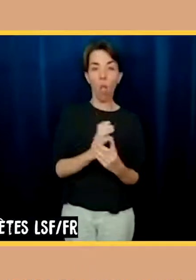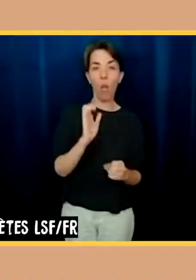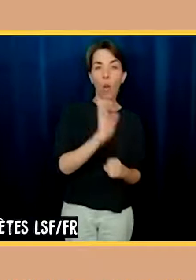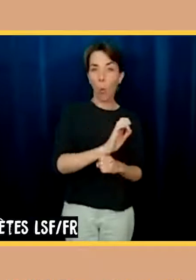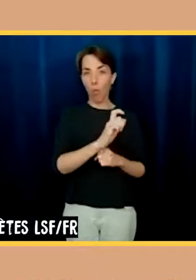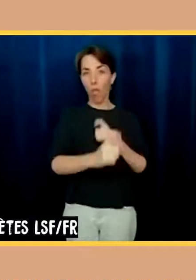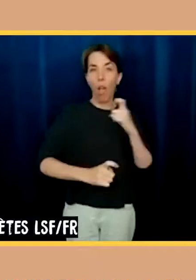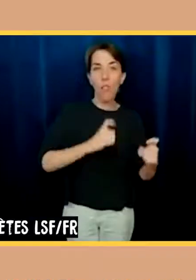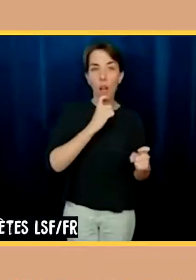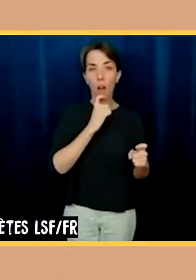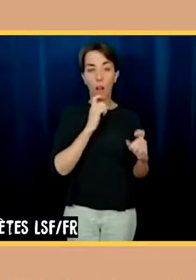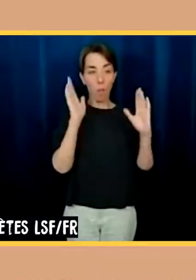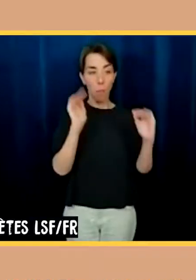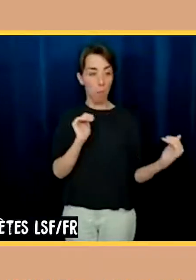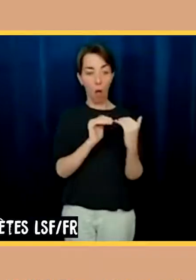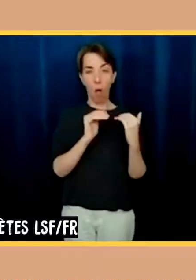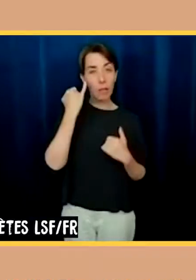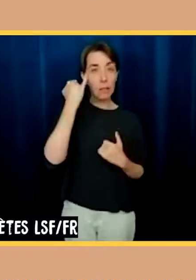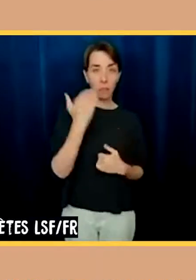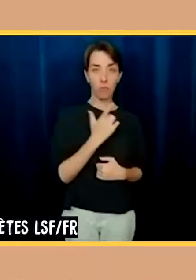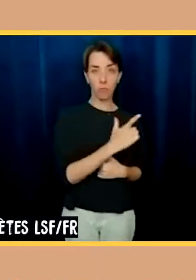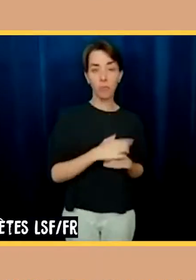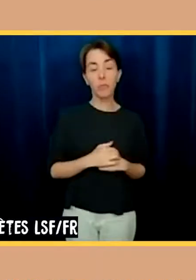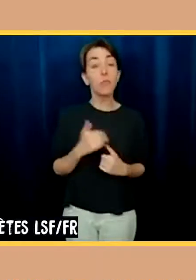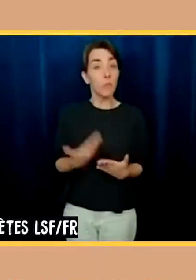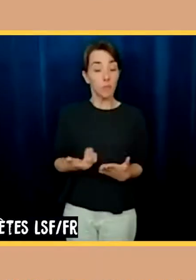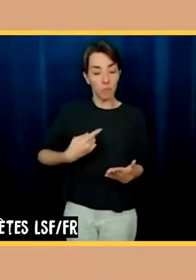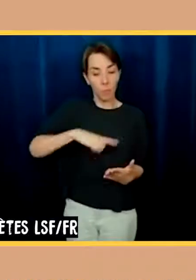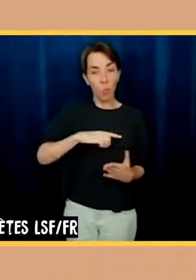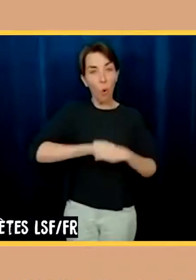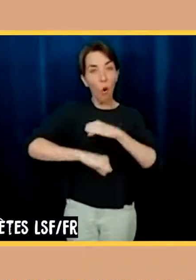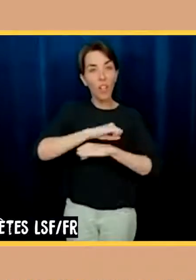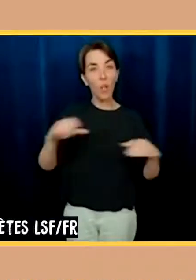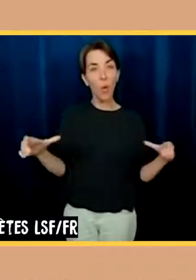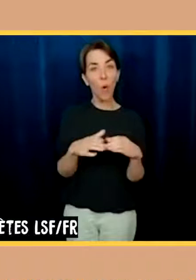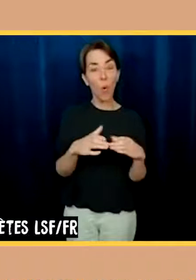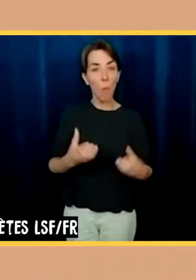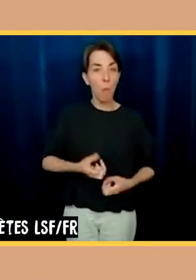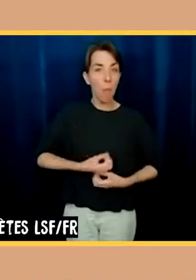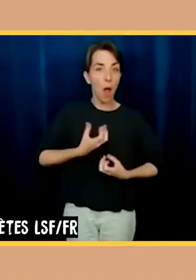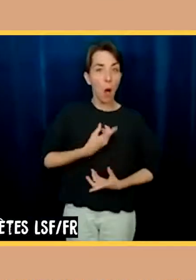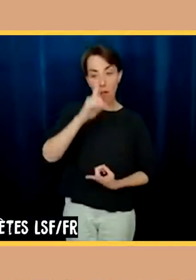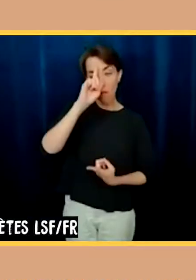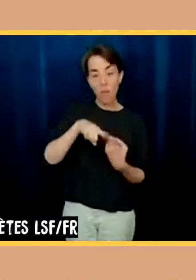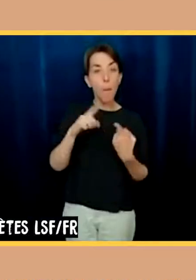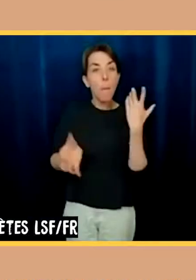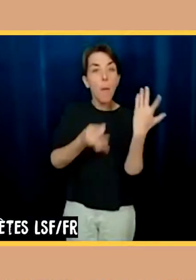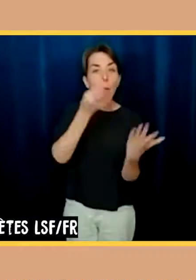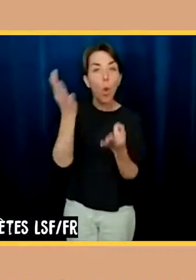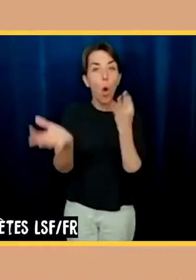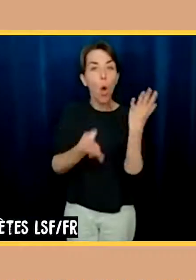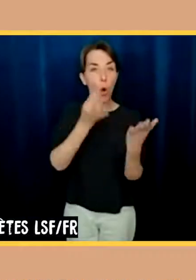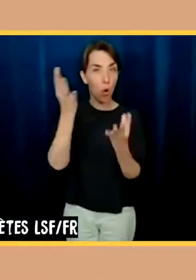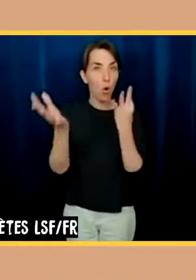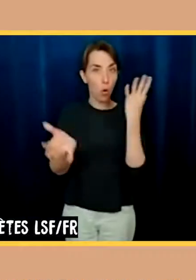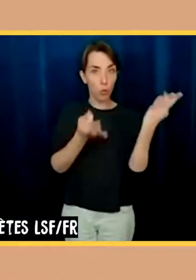nos idées, qui partagent nos combats. Alors, c'est ainsi que nous avons organisé un groupe de parole où nous avons exploré, voilà, parmi